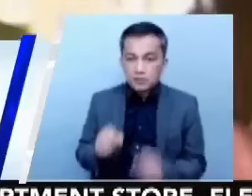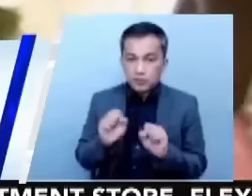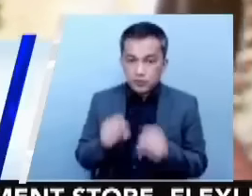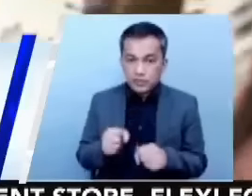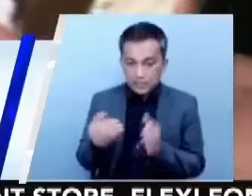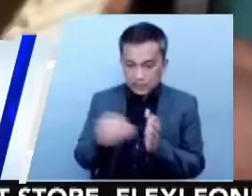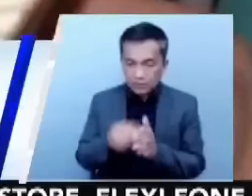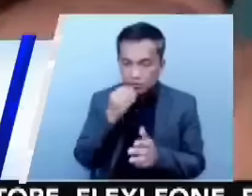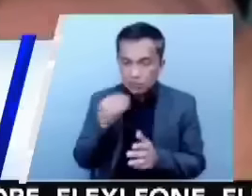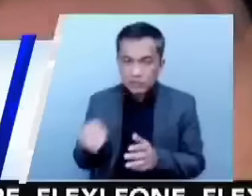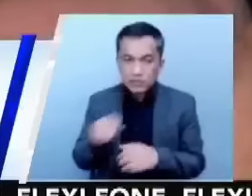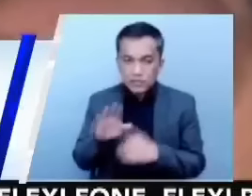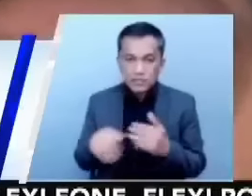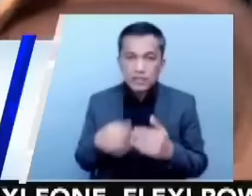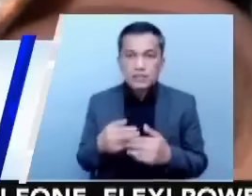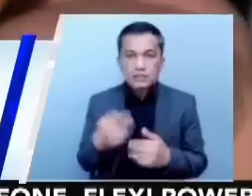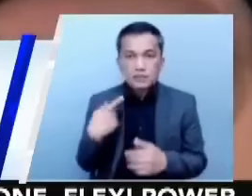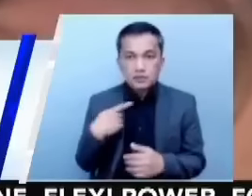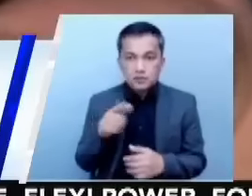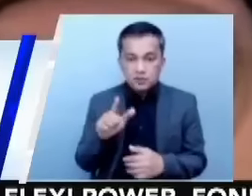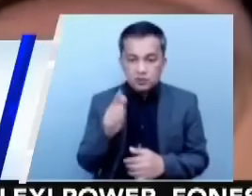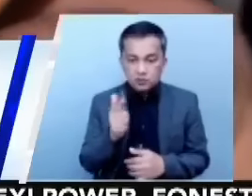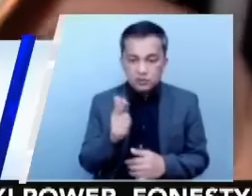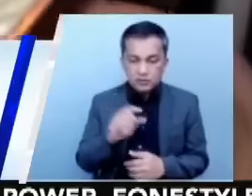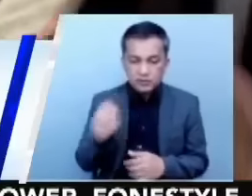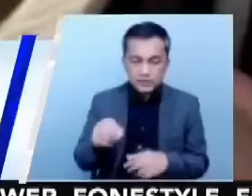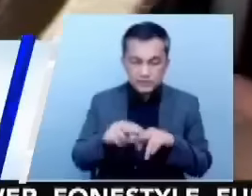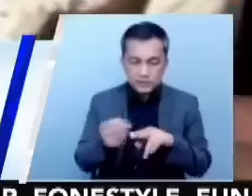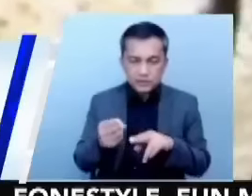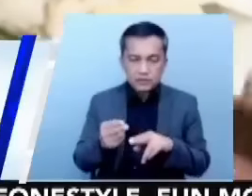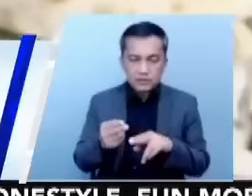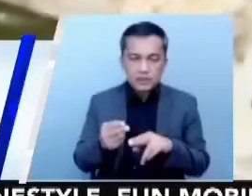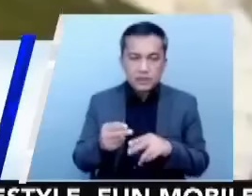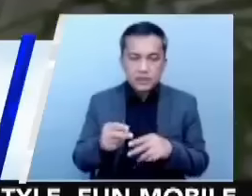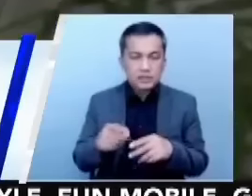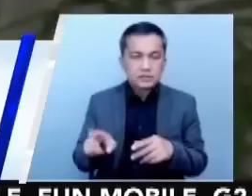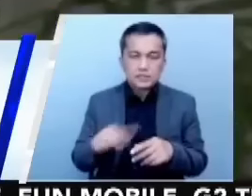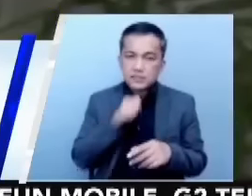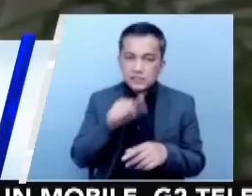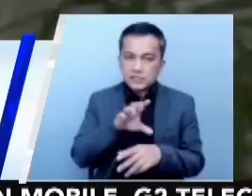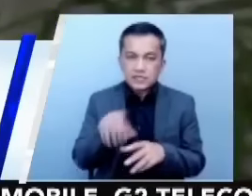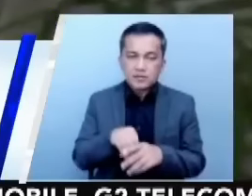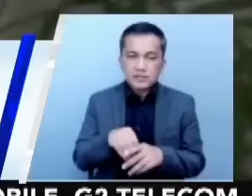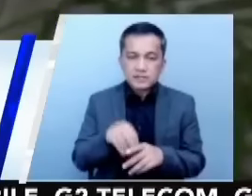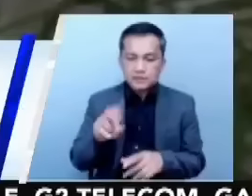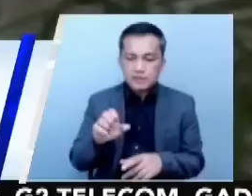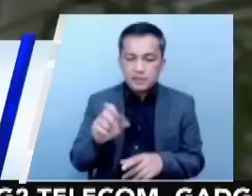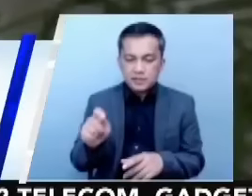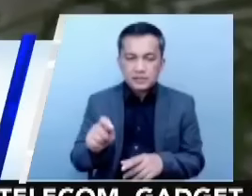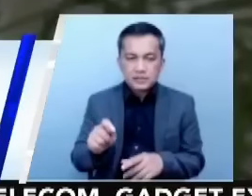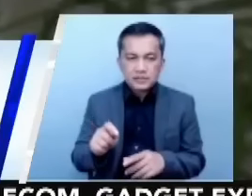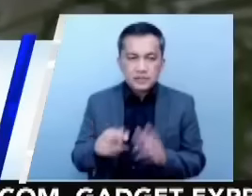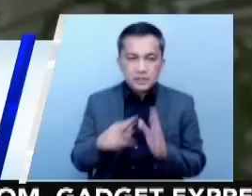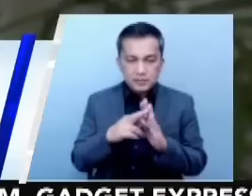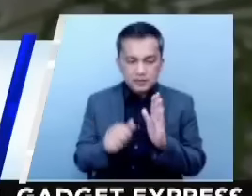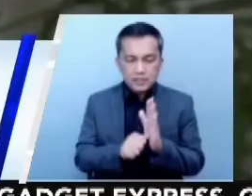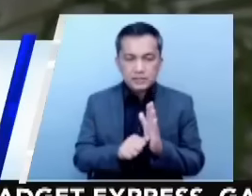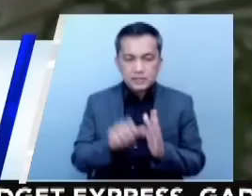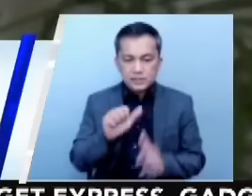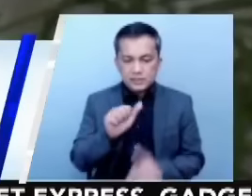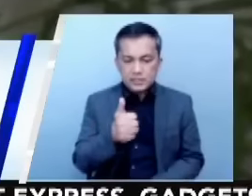may 20% discount at exemption sa VAT. Nakalagay po yun sa Republic Act 10754